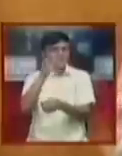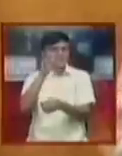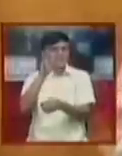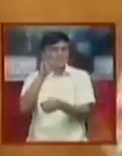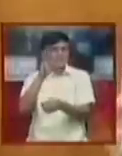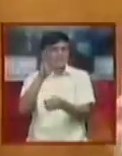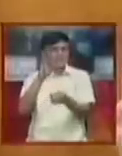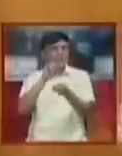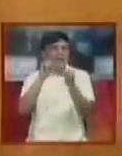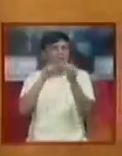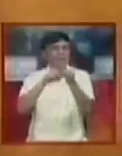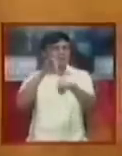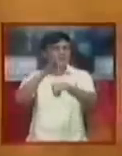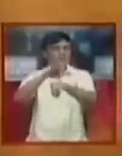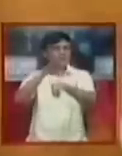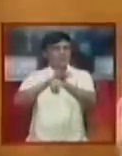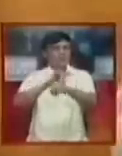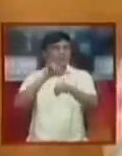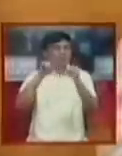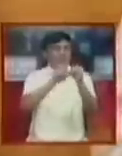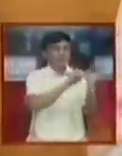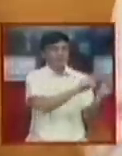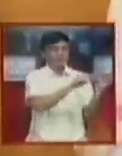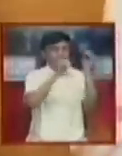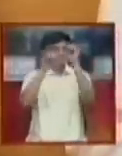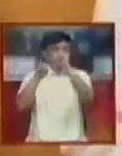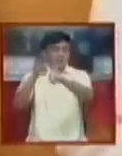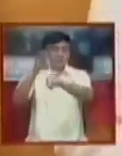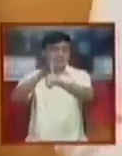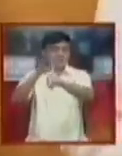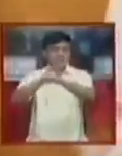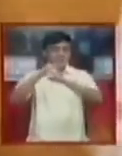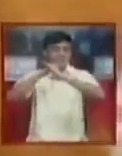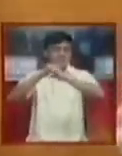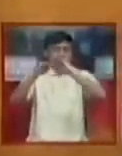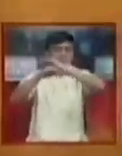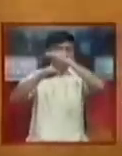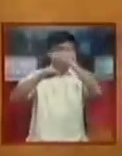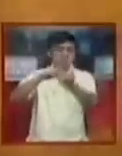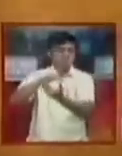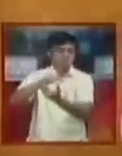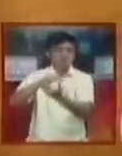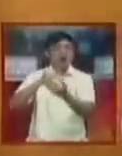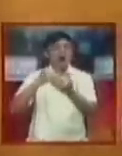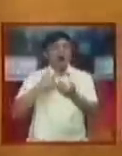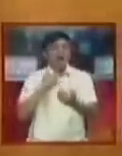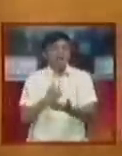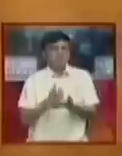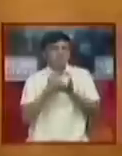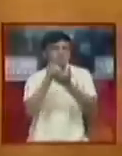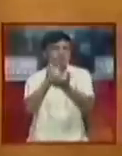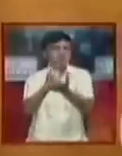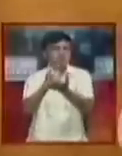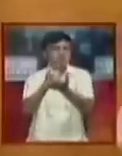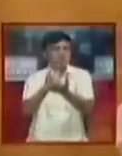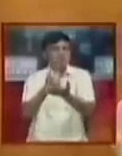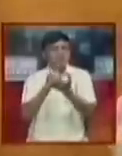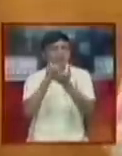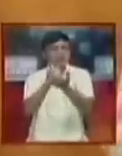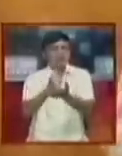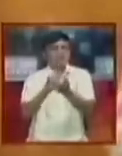1,216 na kaso. Nang inilagay ang mga mosquito trap noong 2011, mukhang nakatulong dahil buwaba ito